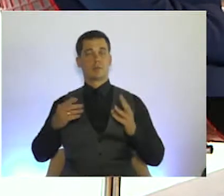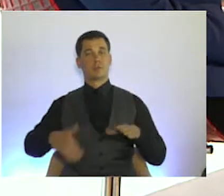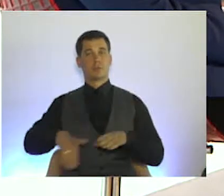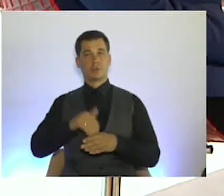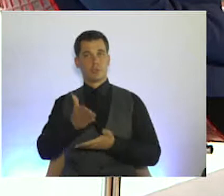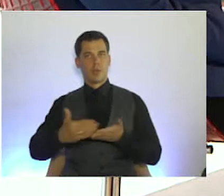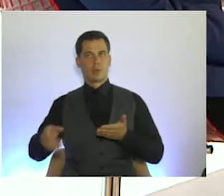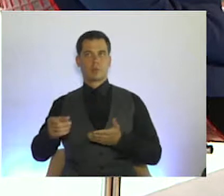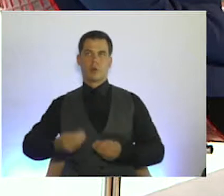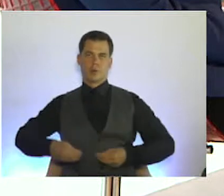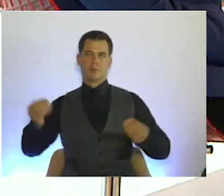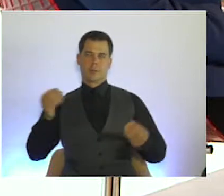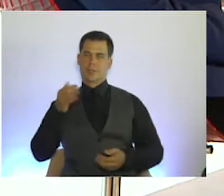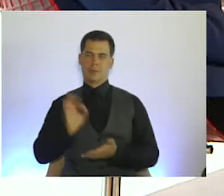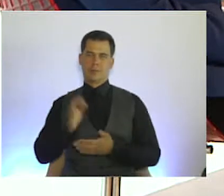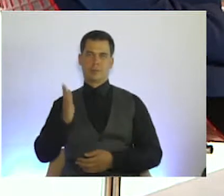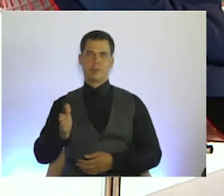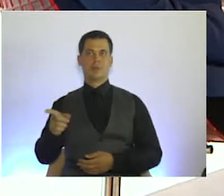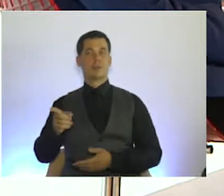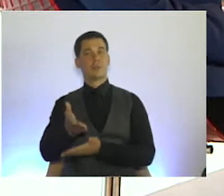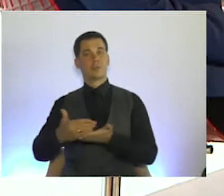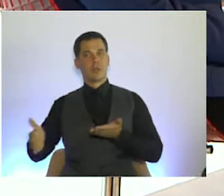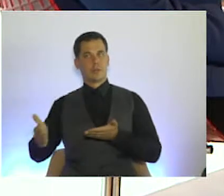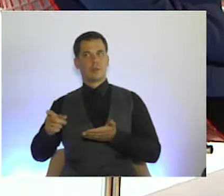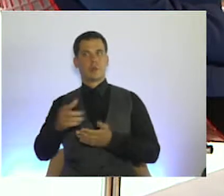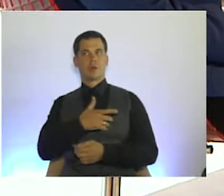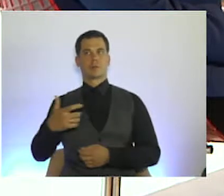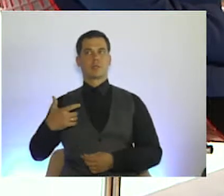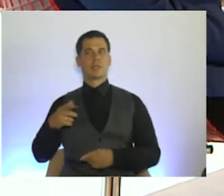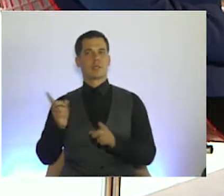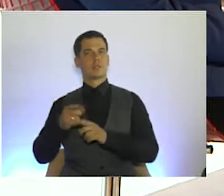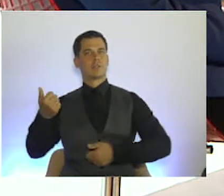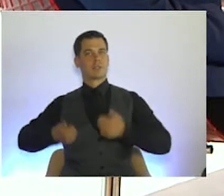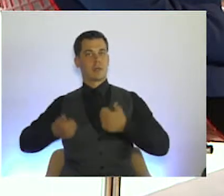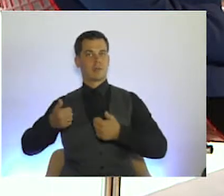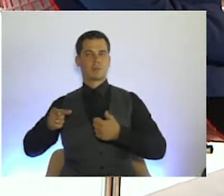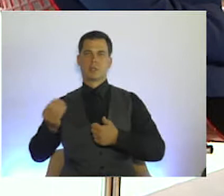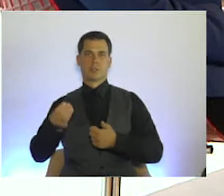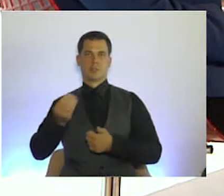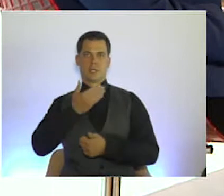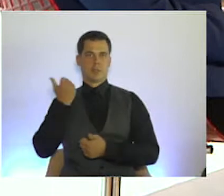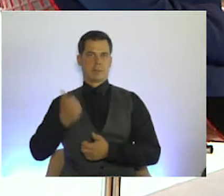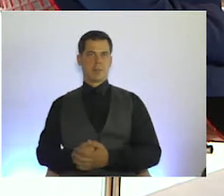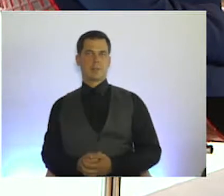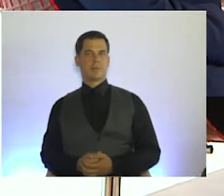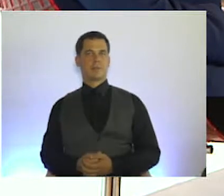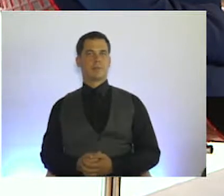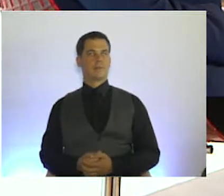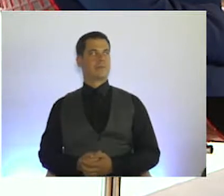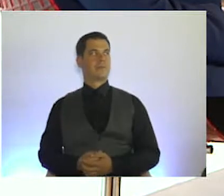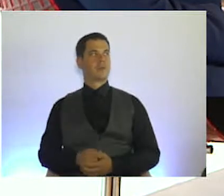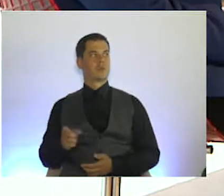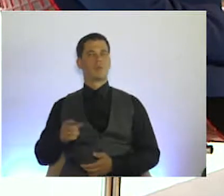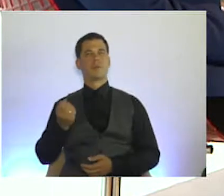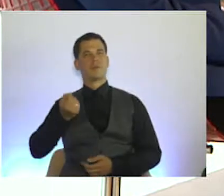będzie się rozwijać i on reprezentuje tą dziedzinę gospodarki i te zawody, które jeszcze nie istnieją. Czyli wymyślają